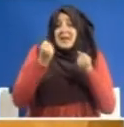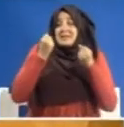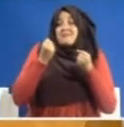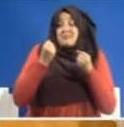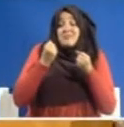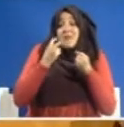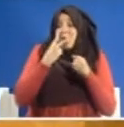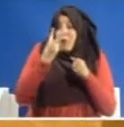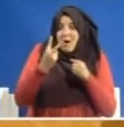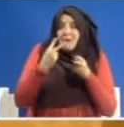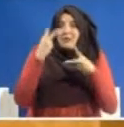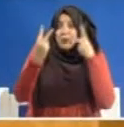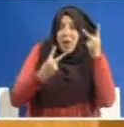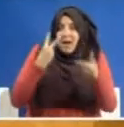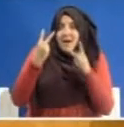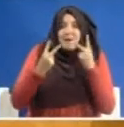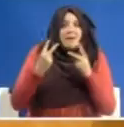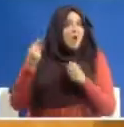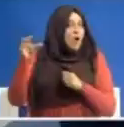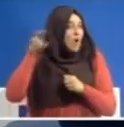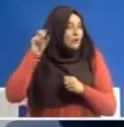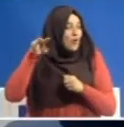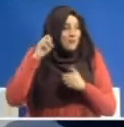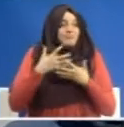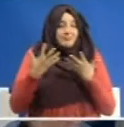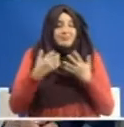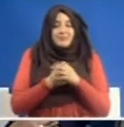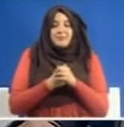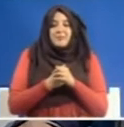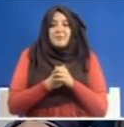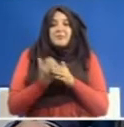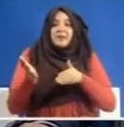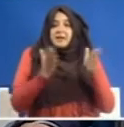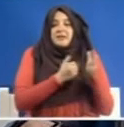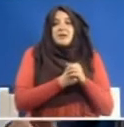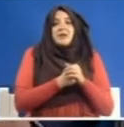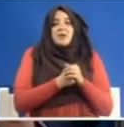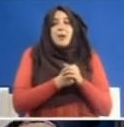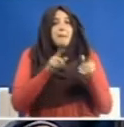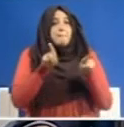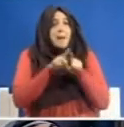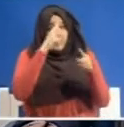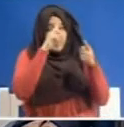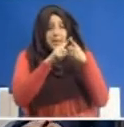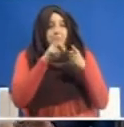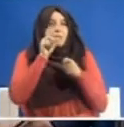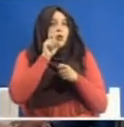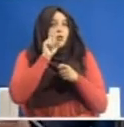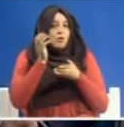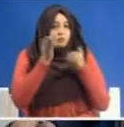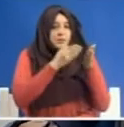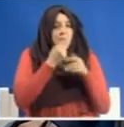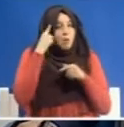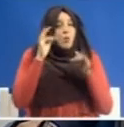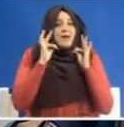هذه الشبكات. يعني جزاك الله خير، بارك الله فيك دكتور عبد القادر. الشيخ سعيد في نفسي الموضوع هو موضوع بحر،